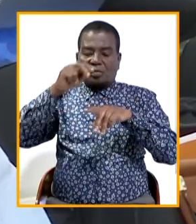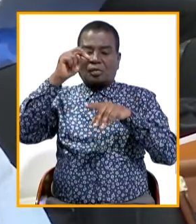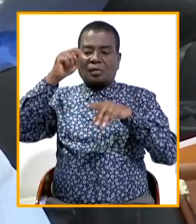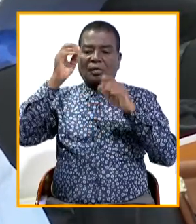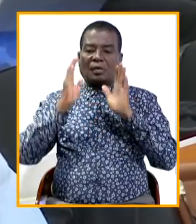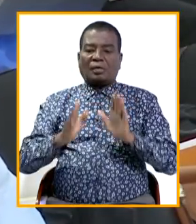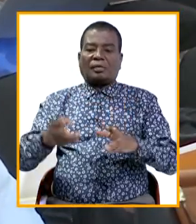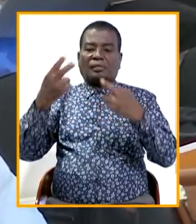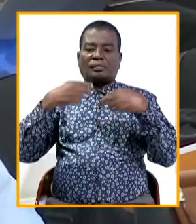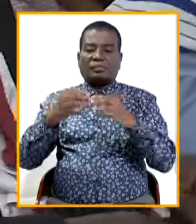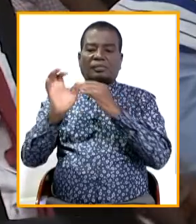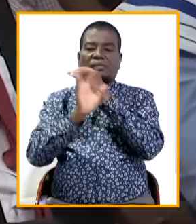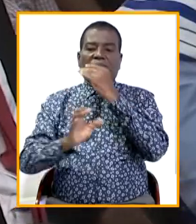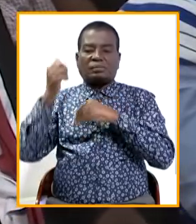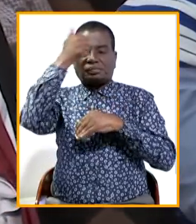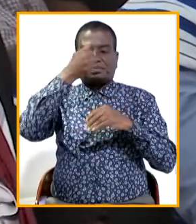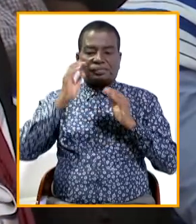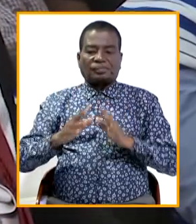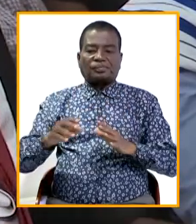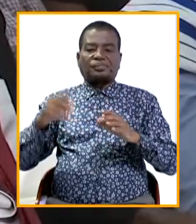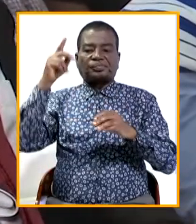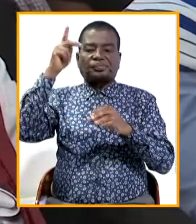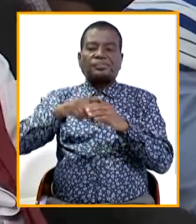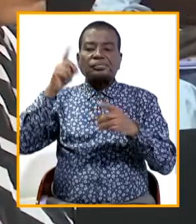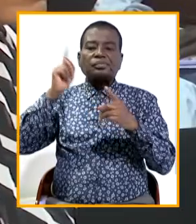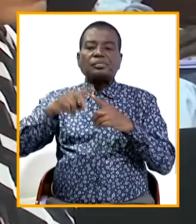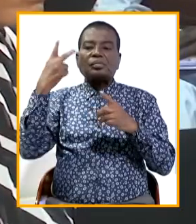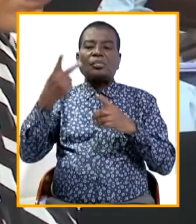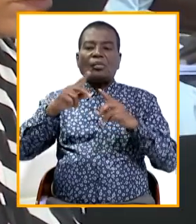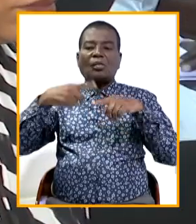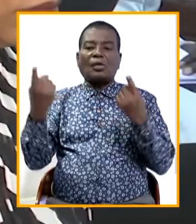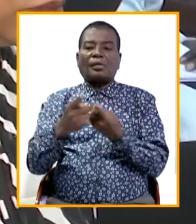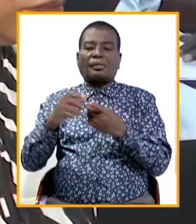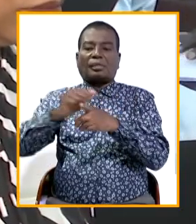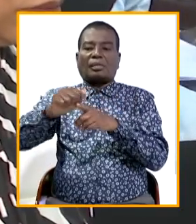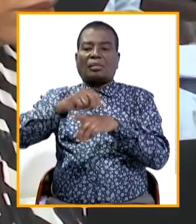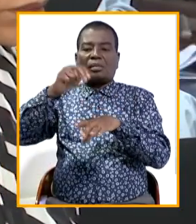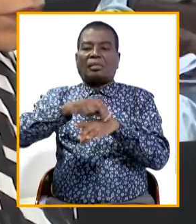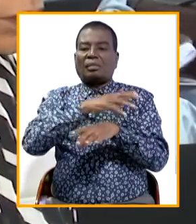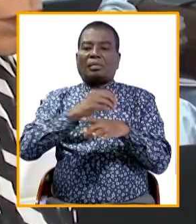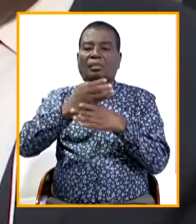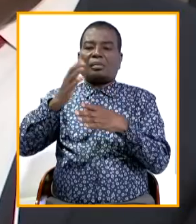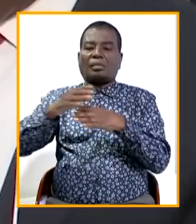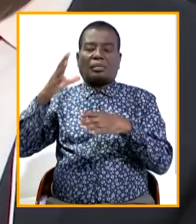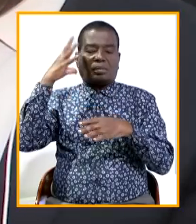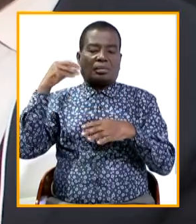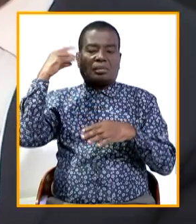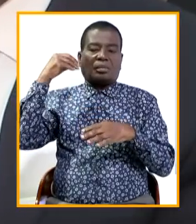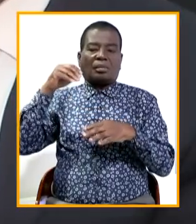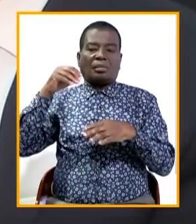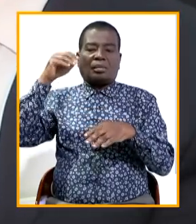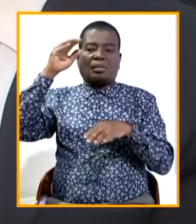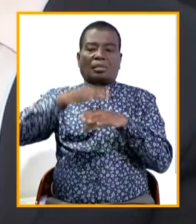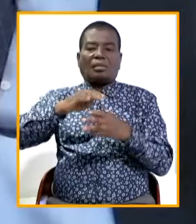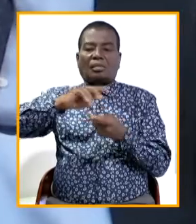du continent africain prennent part à deux sessions de formation, le renforcement de capacités et le partage d'expériences en matière